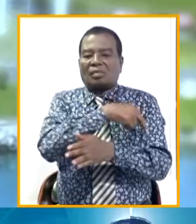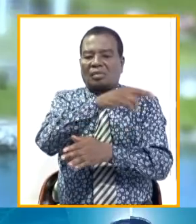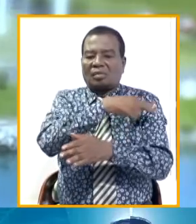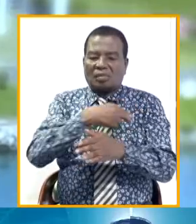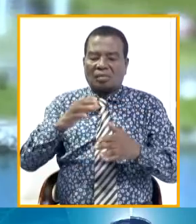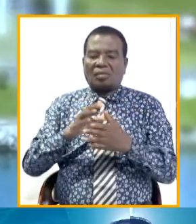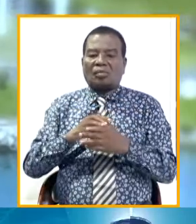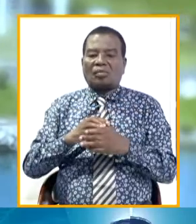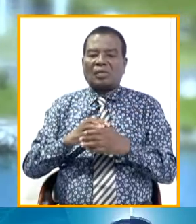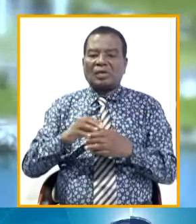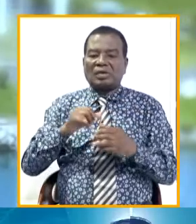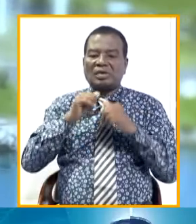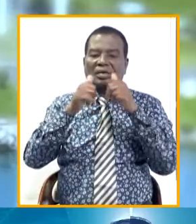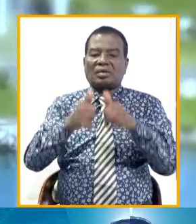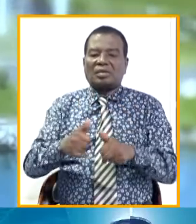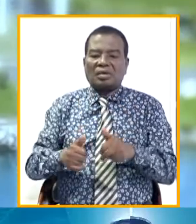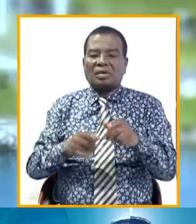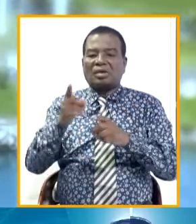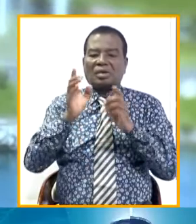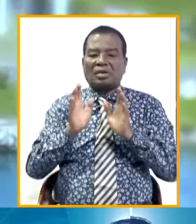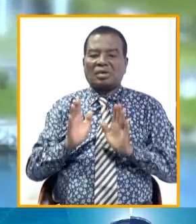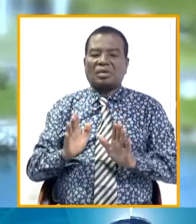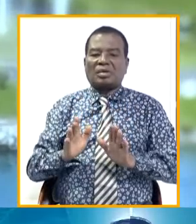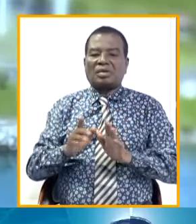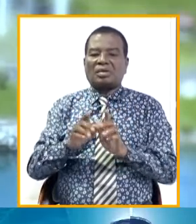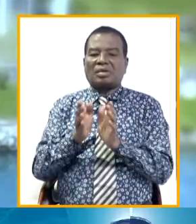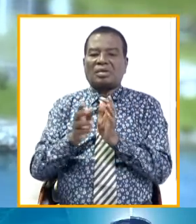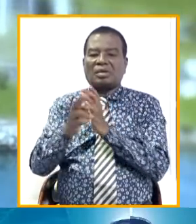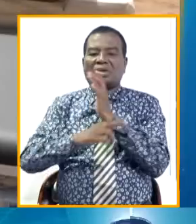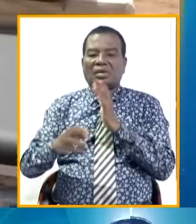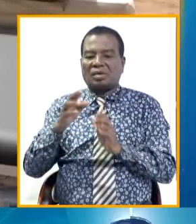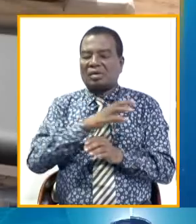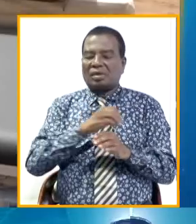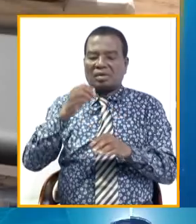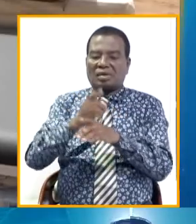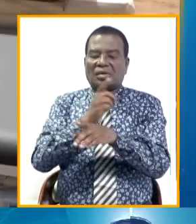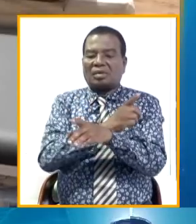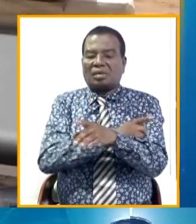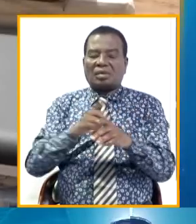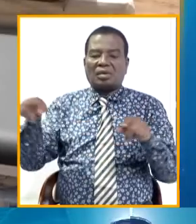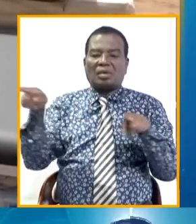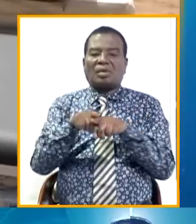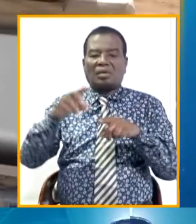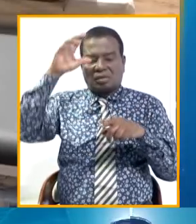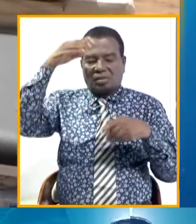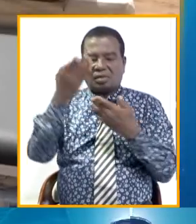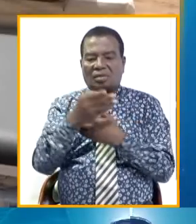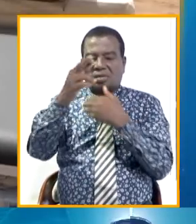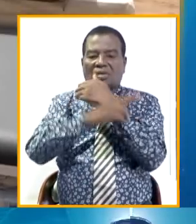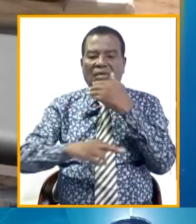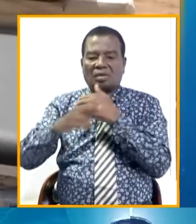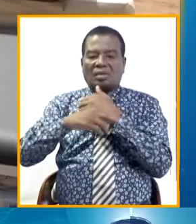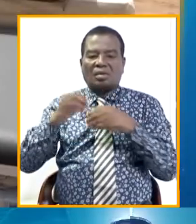Koulibaly, le directeur général du Bureau national d'études techniques et de développement, également fils de la